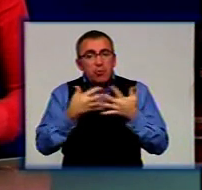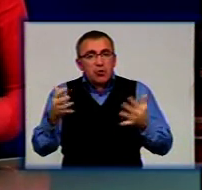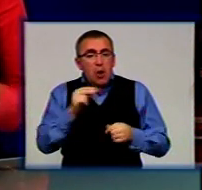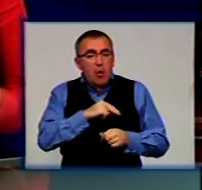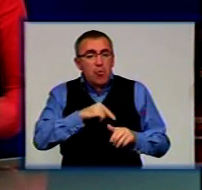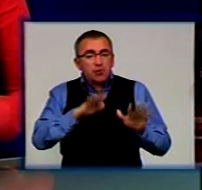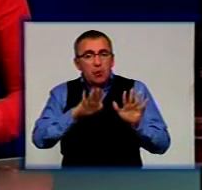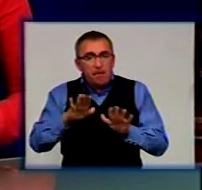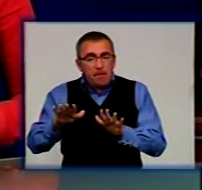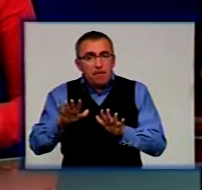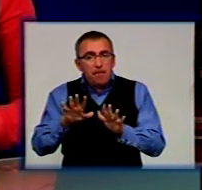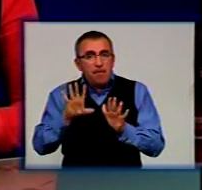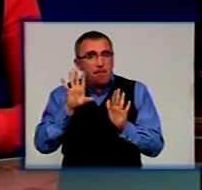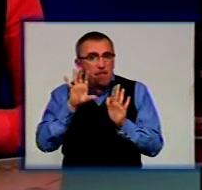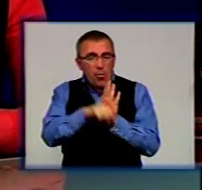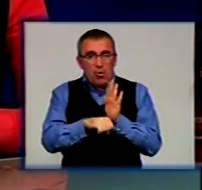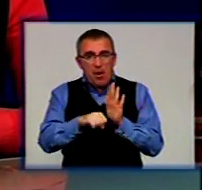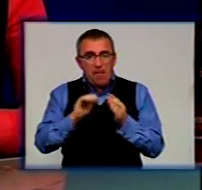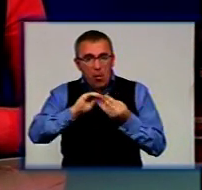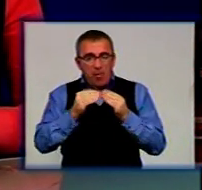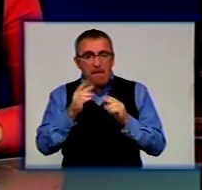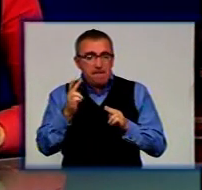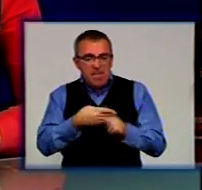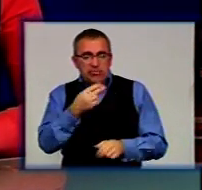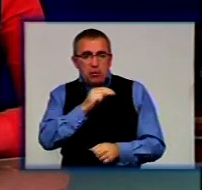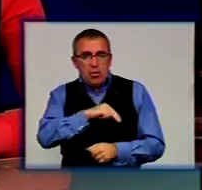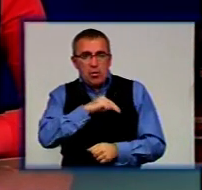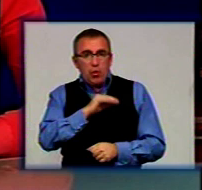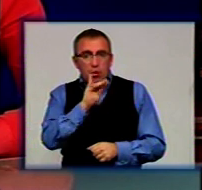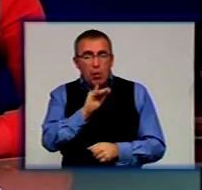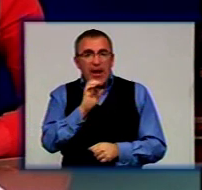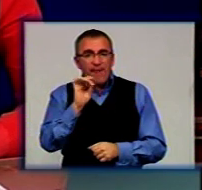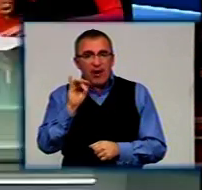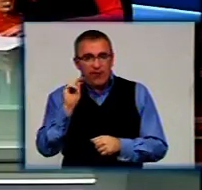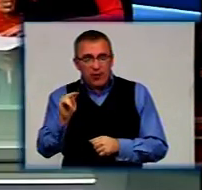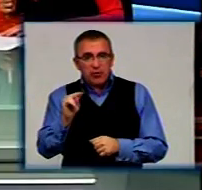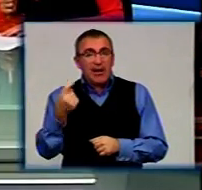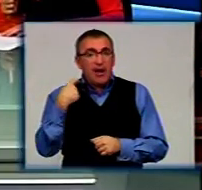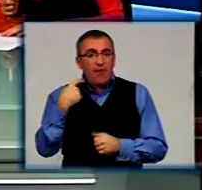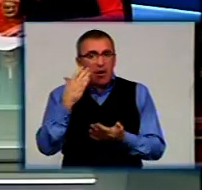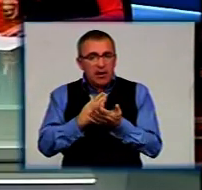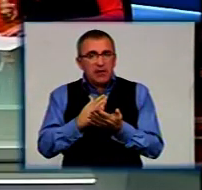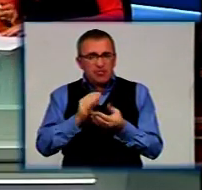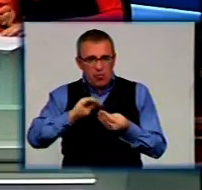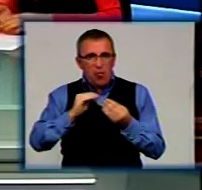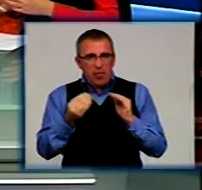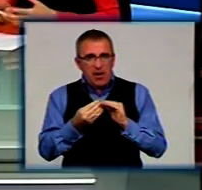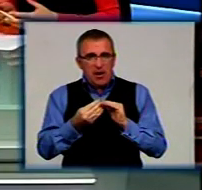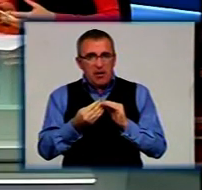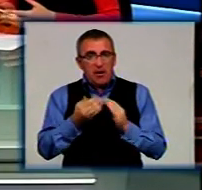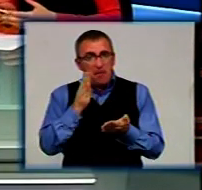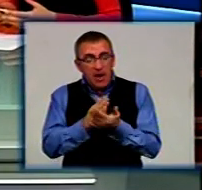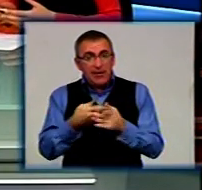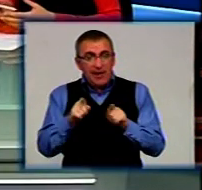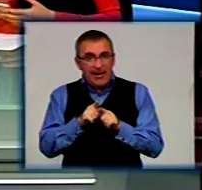робочих місць, аби подолати проблему безробіття. Отже, Юрій Євгенійович, для Кіровоградщини, наскільки проблема є актуальною, і якщо маєте